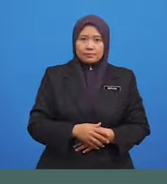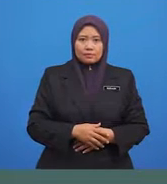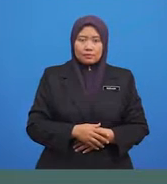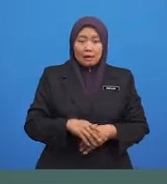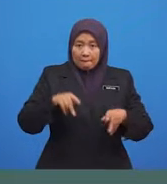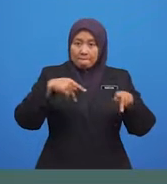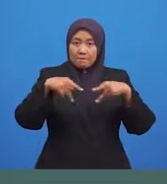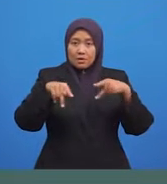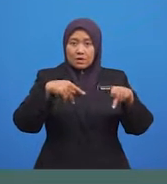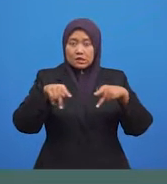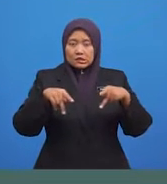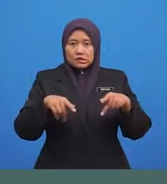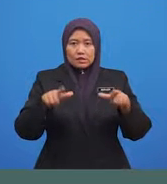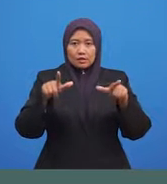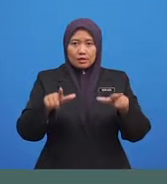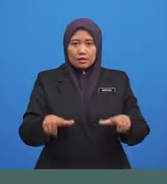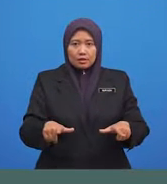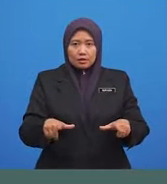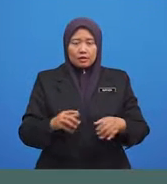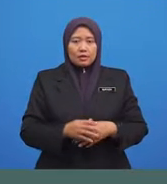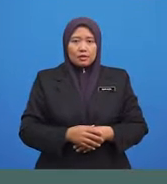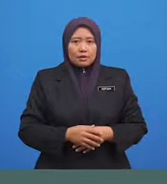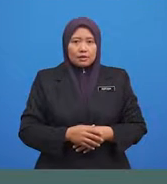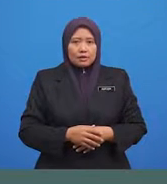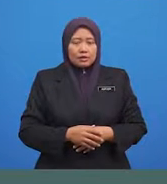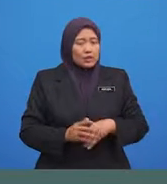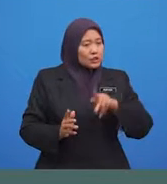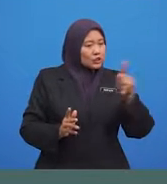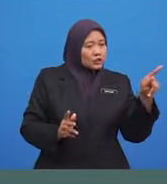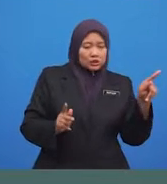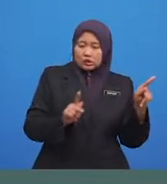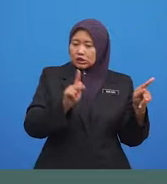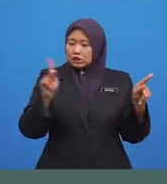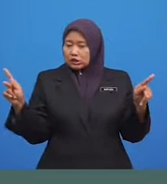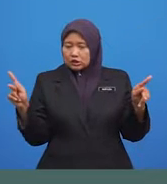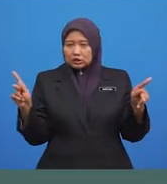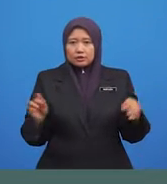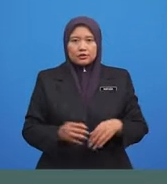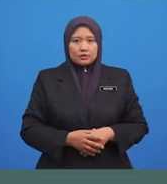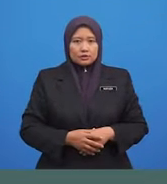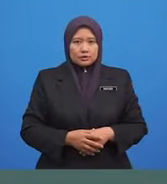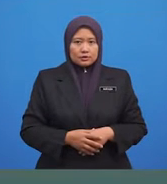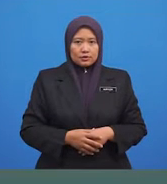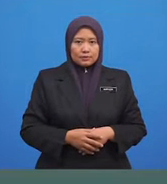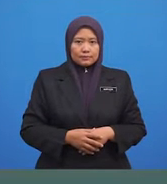Plastik tersebut, murid-murid letak di bahagian kiri dan kanan penyangkut baju tersebut.